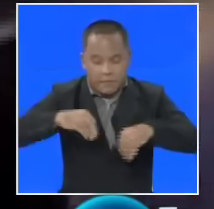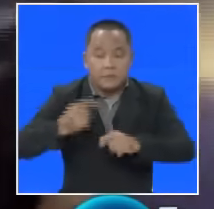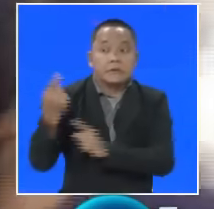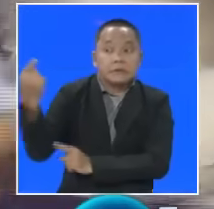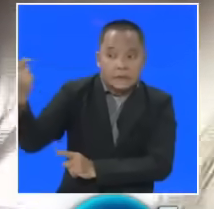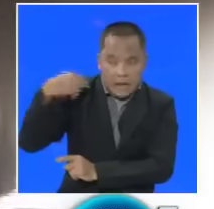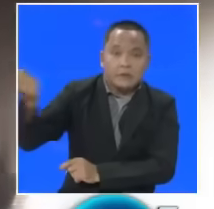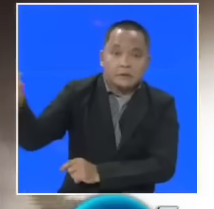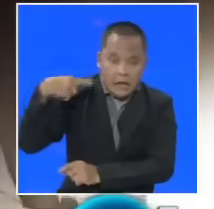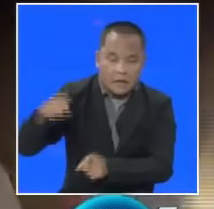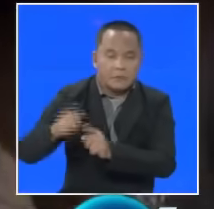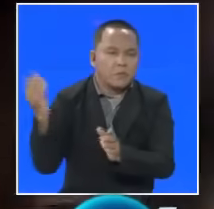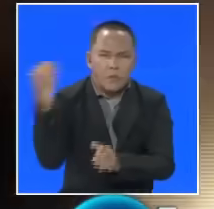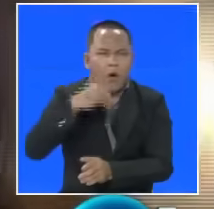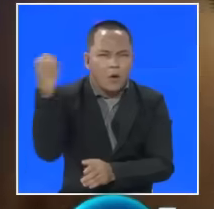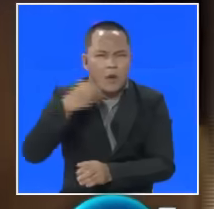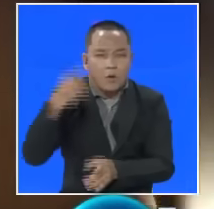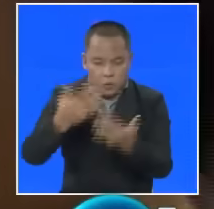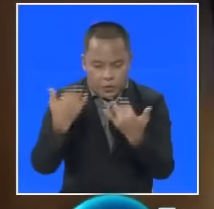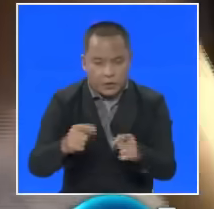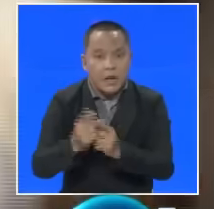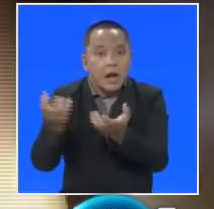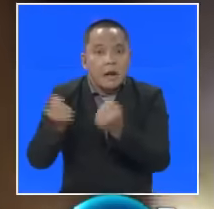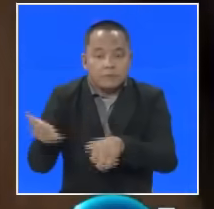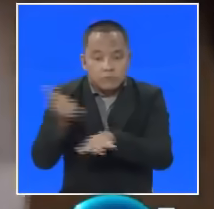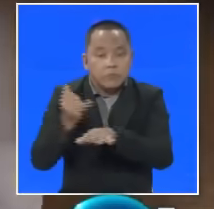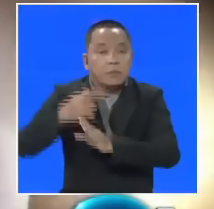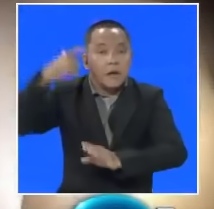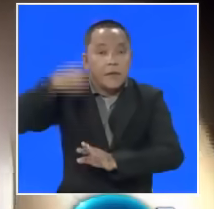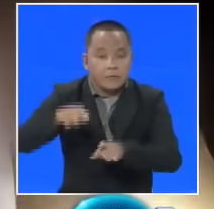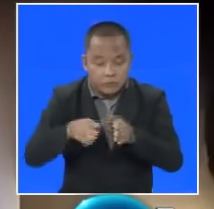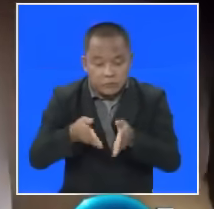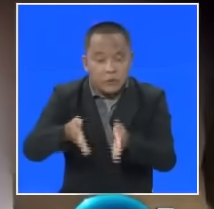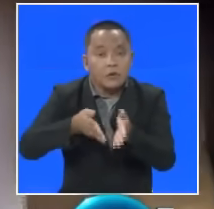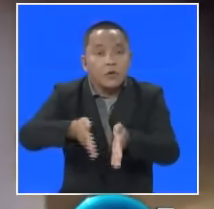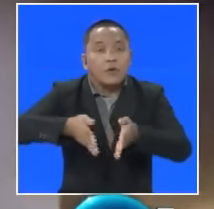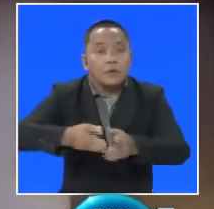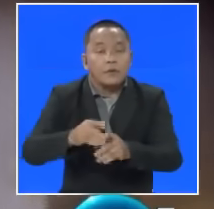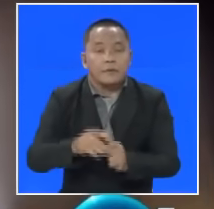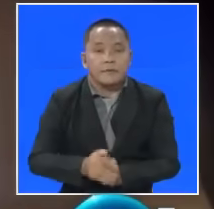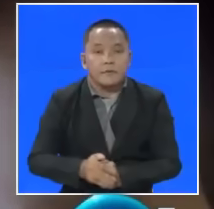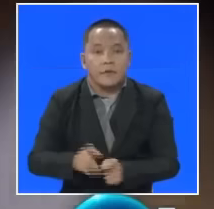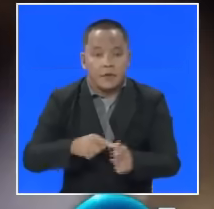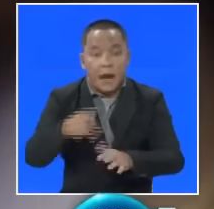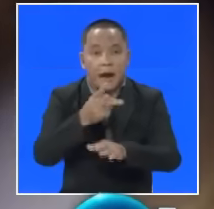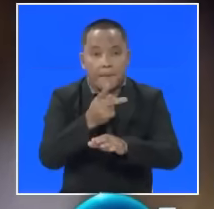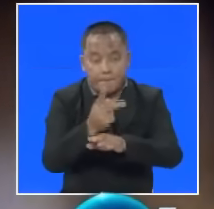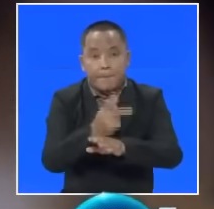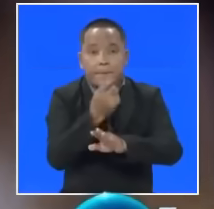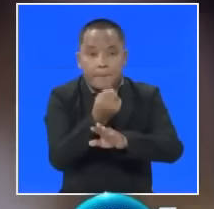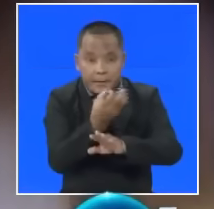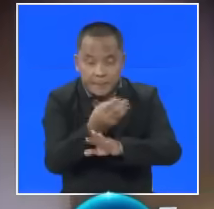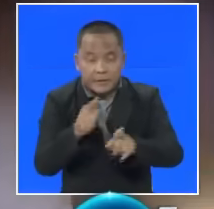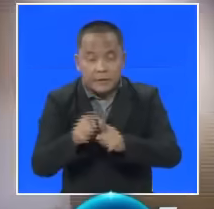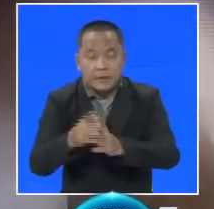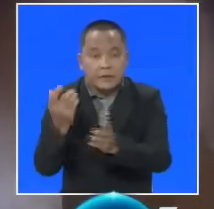างขนแรงงานต่างด้าวมาแล้วหลายครั้งครั้งนี้ไปรับแรงงานต่างด้าวบริเวณริมถนนข้างทางอำเภอพานกระต่ายจังหวัดกำแพงเพชรได้รับ